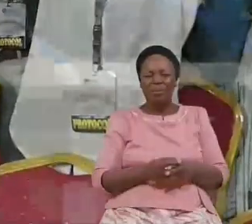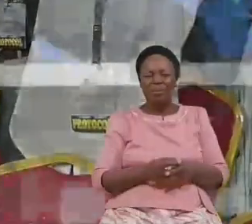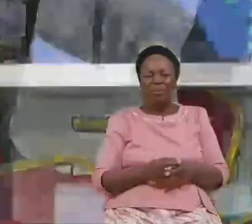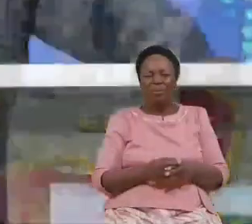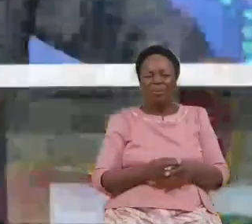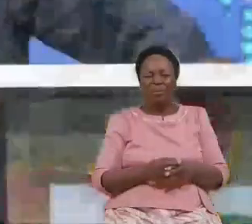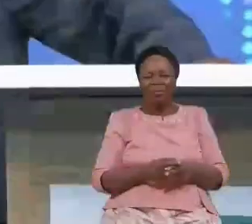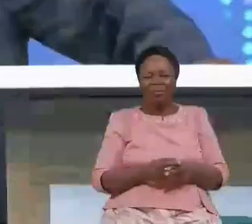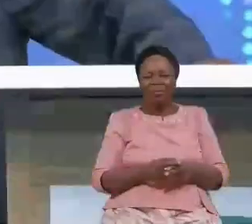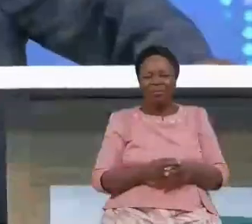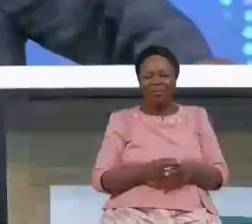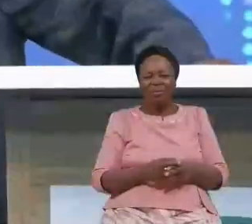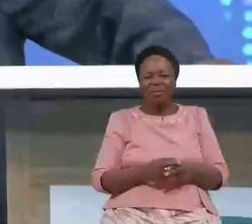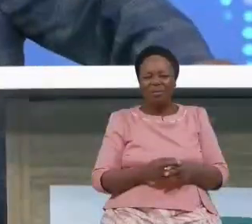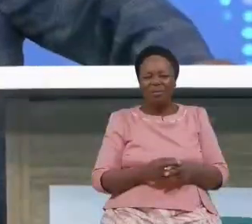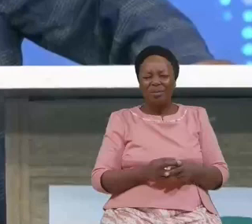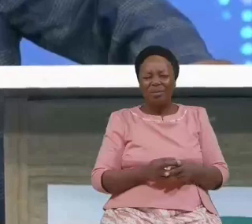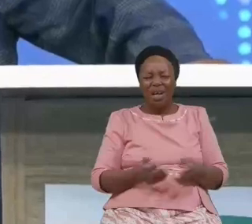hypertension